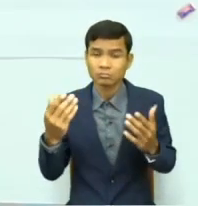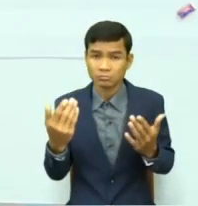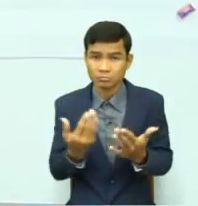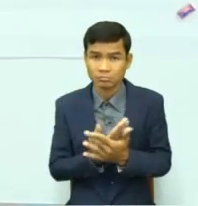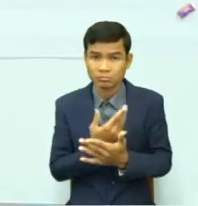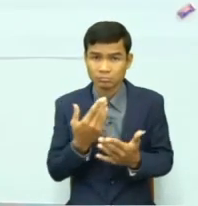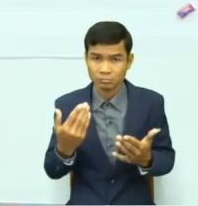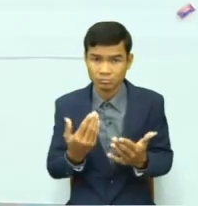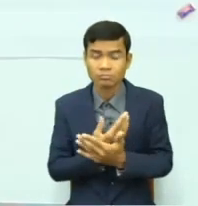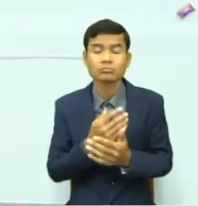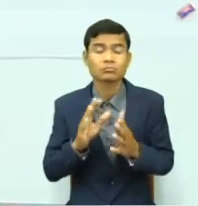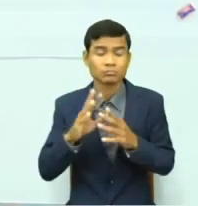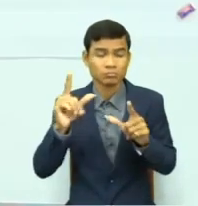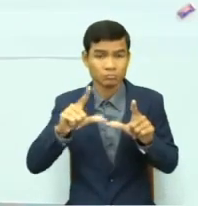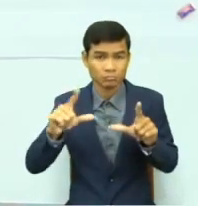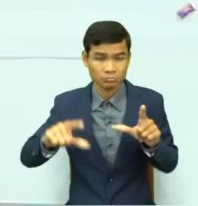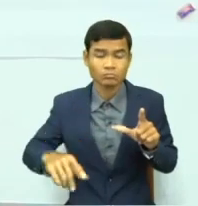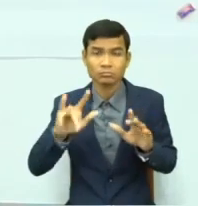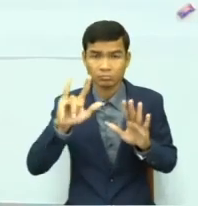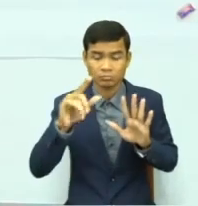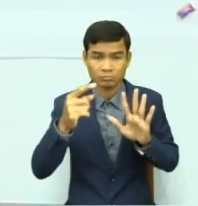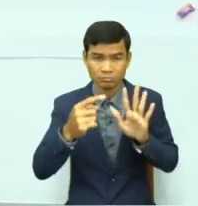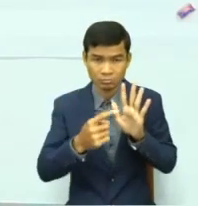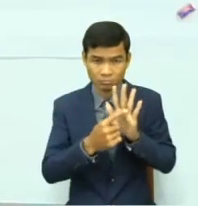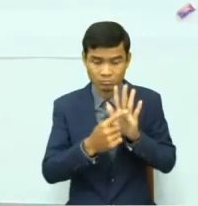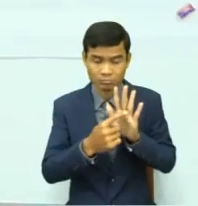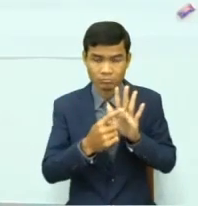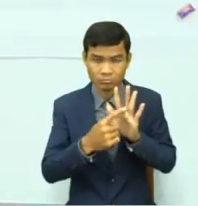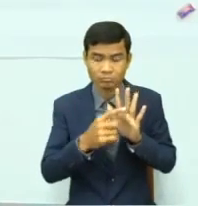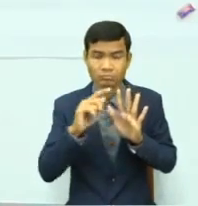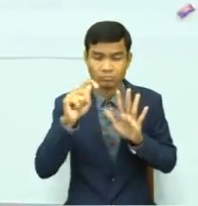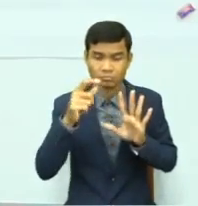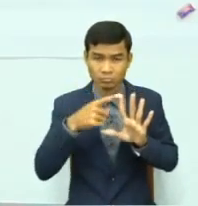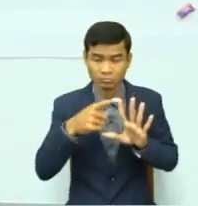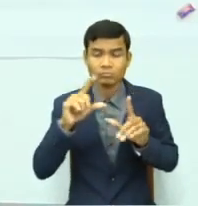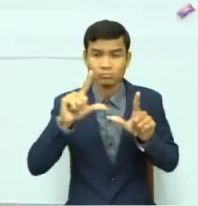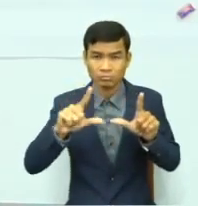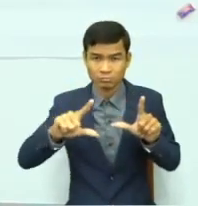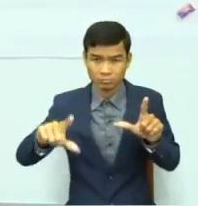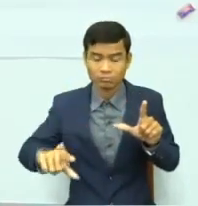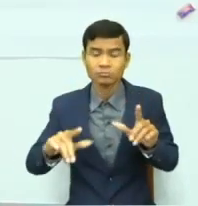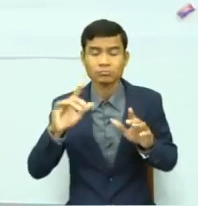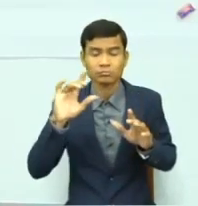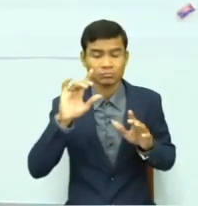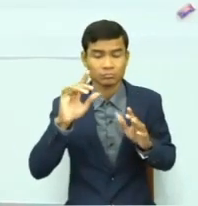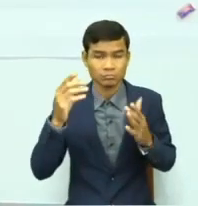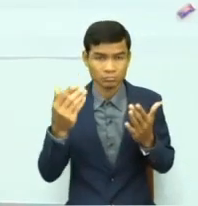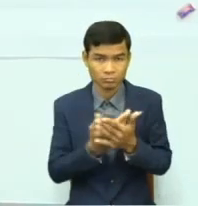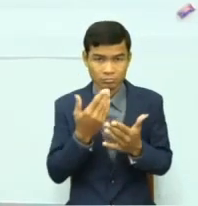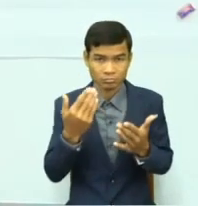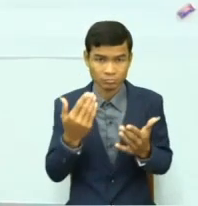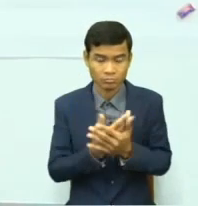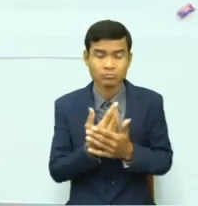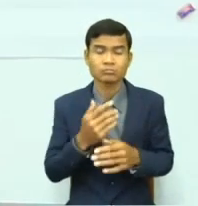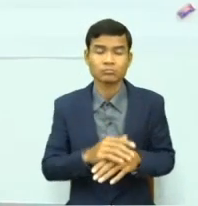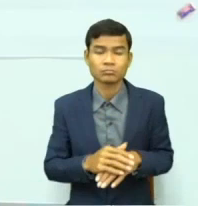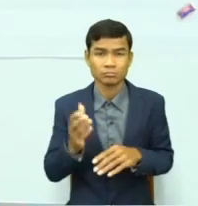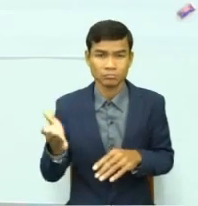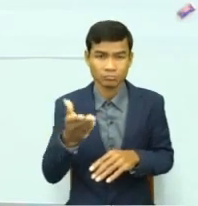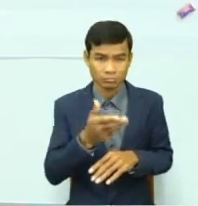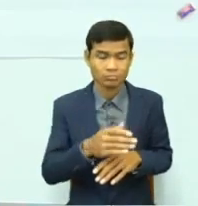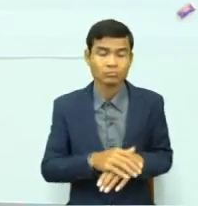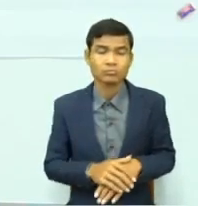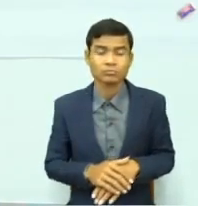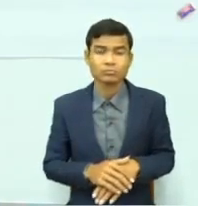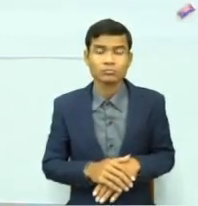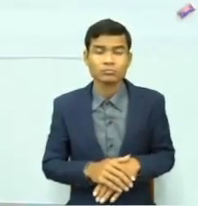chàng chấm bộ rấy chuôn nắng biết thamay thamay cha lo na lấy con mình to từ tiệt cha mới cái